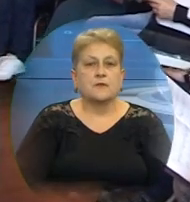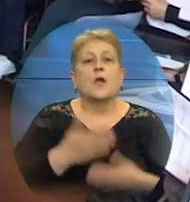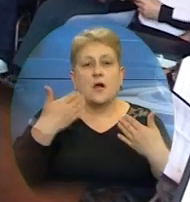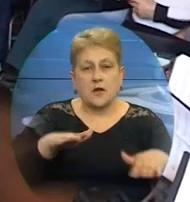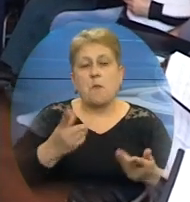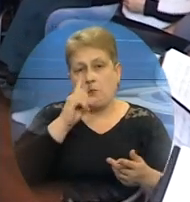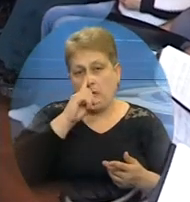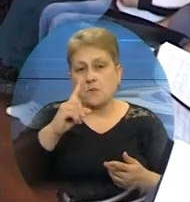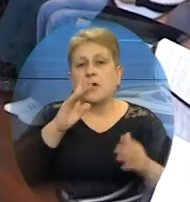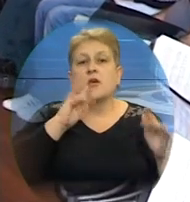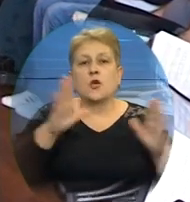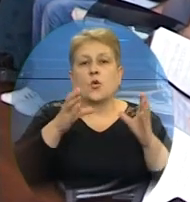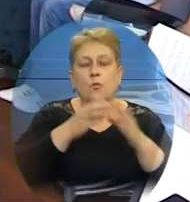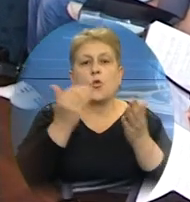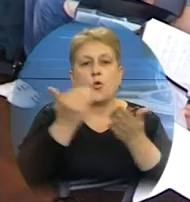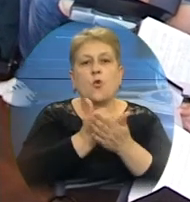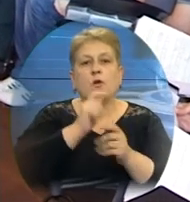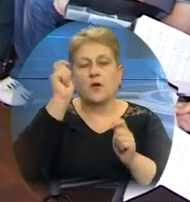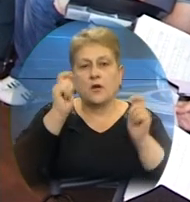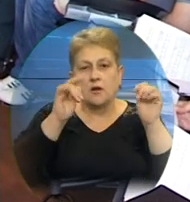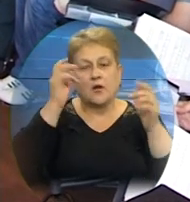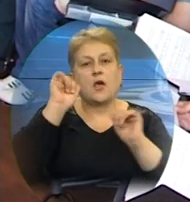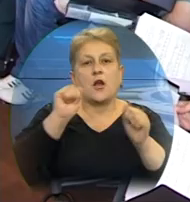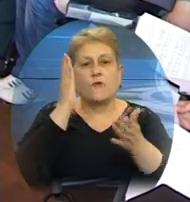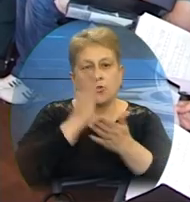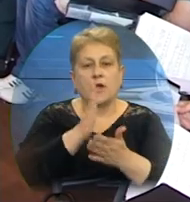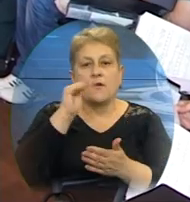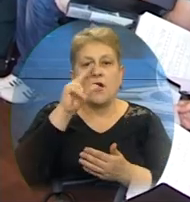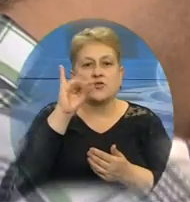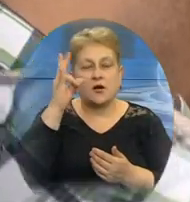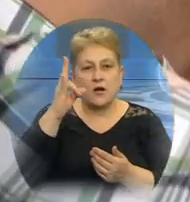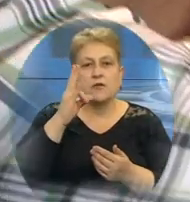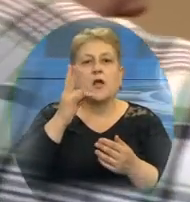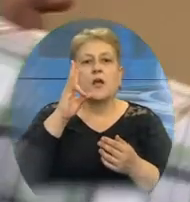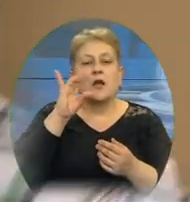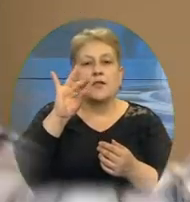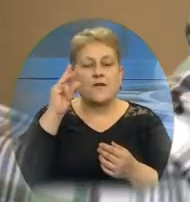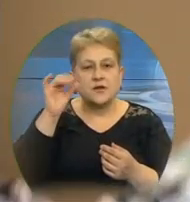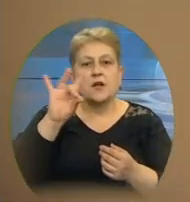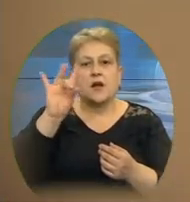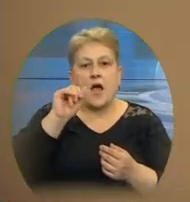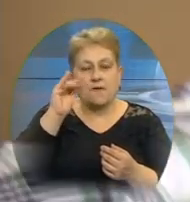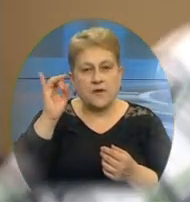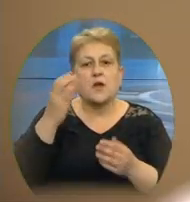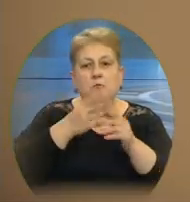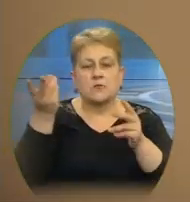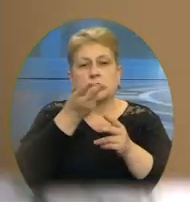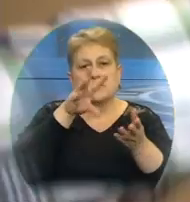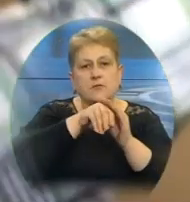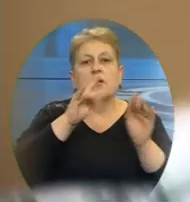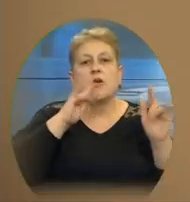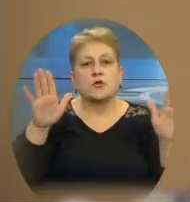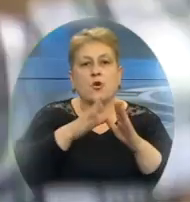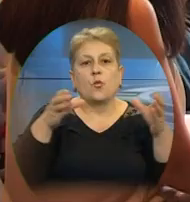Արդեն մի ամիս է երգչախումբը նոր գեղարվեստական ղեկավար ունի՝ Վաչագան Նավարսարդյան, Ռաֆի Միքայելյան։ Նրանց ջանքերի շնորհիվ է